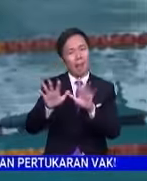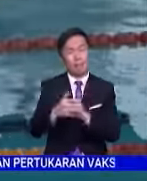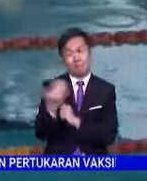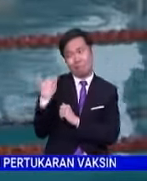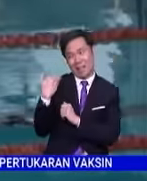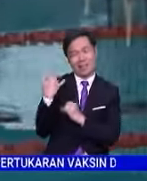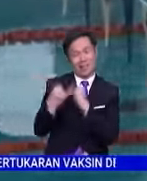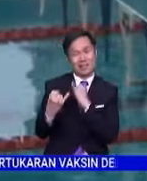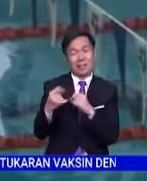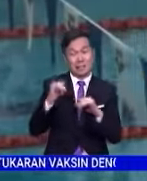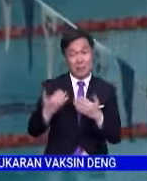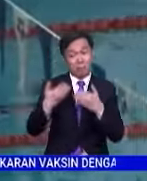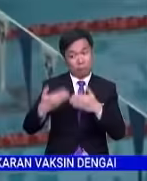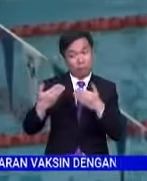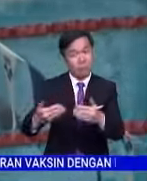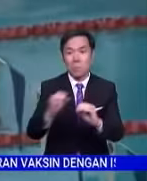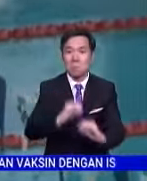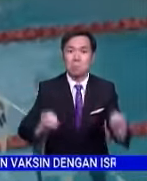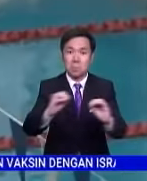Selangor.